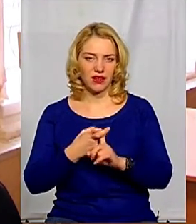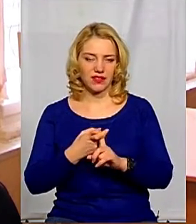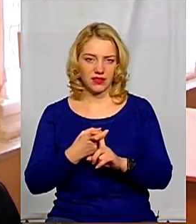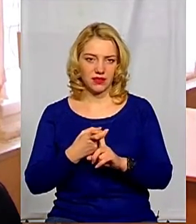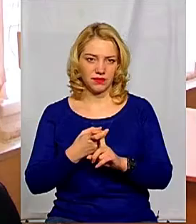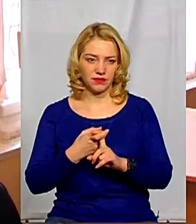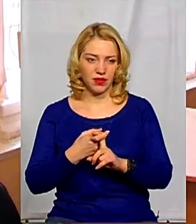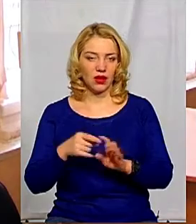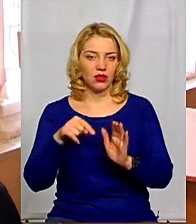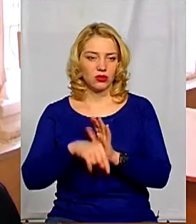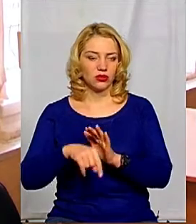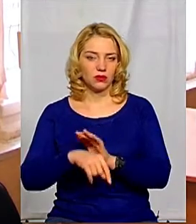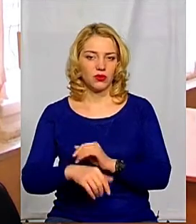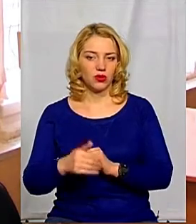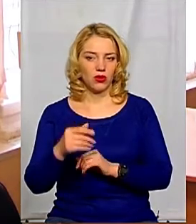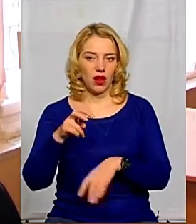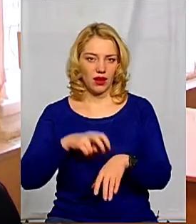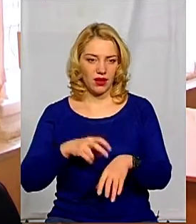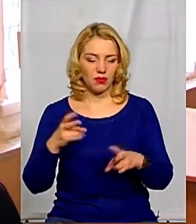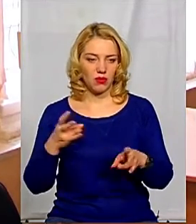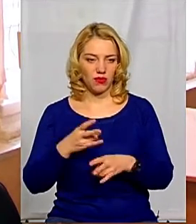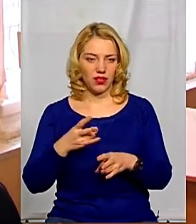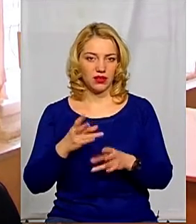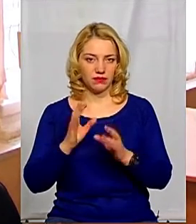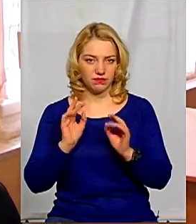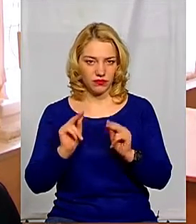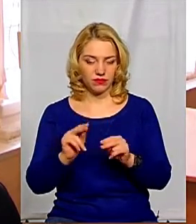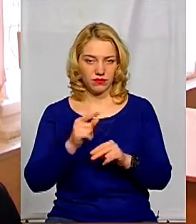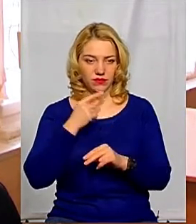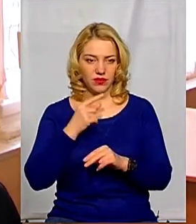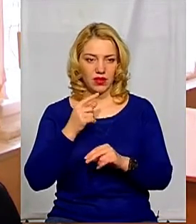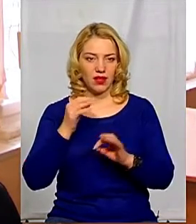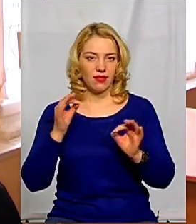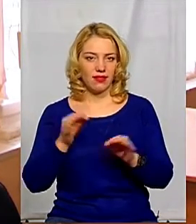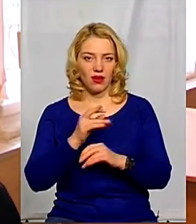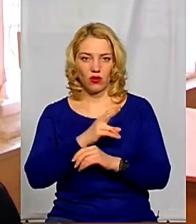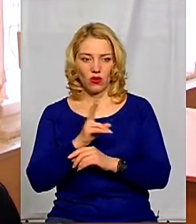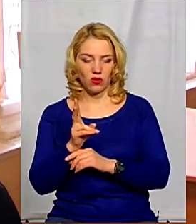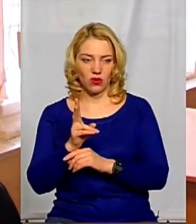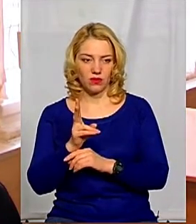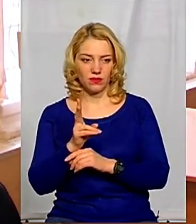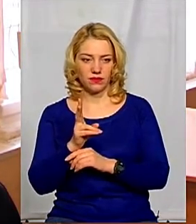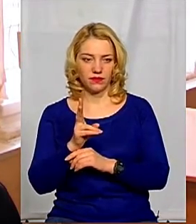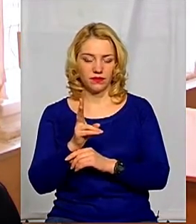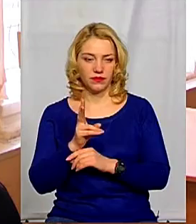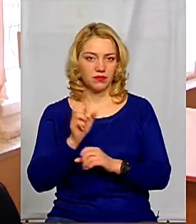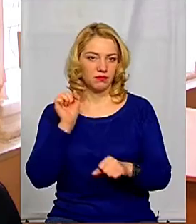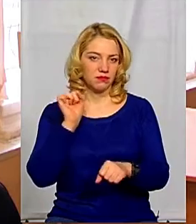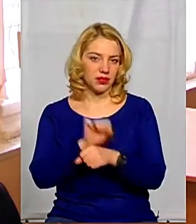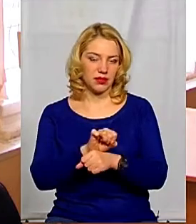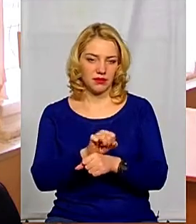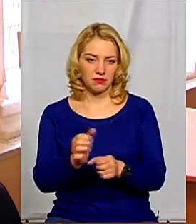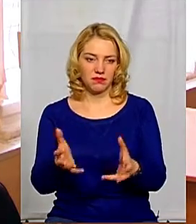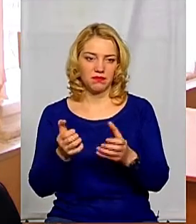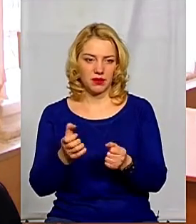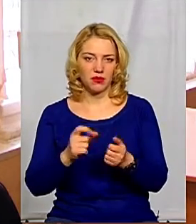От. Тобто він повинен, якщо відверто кажучи, нікого припинити прийом в